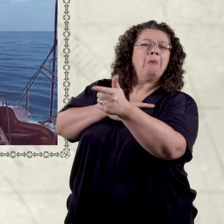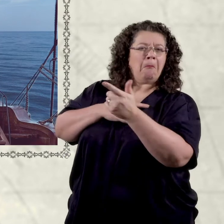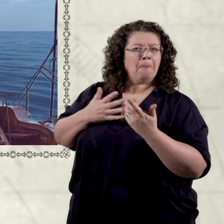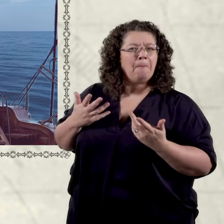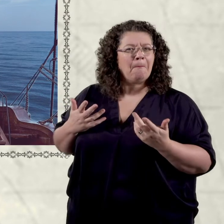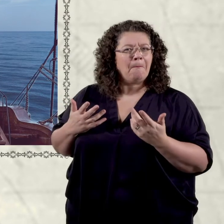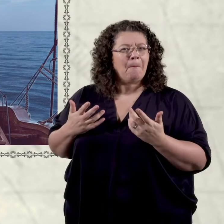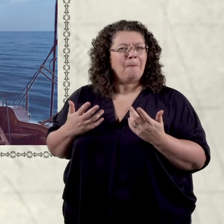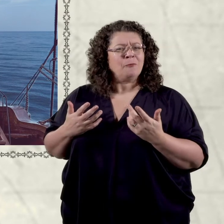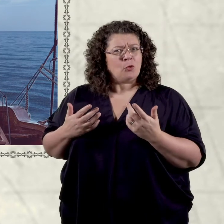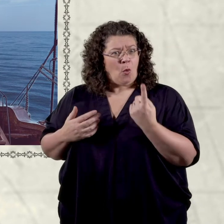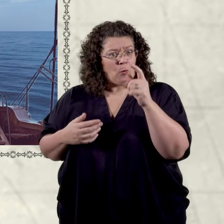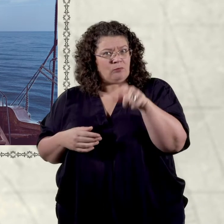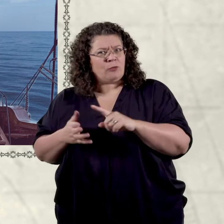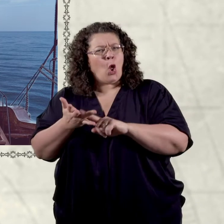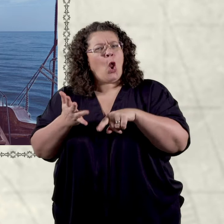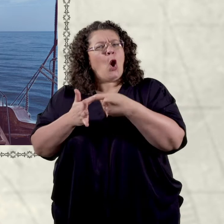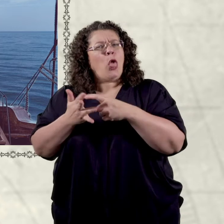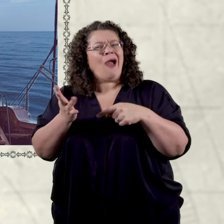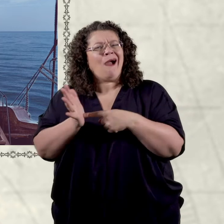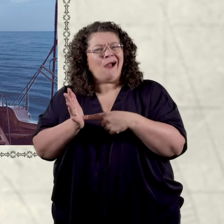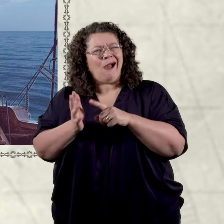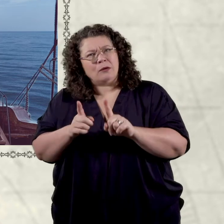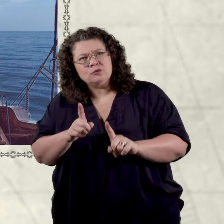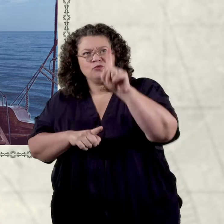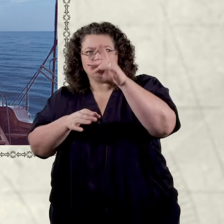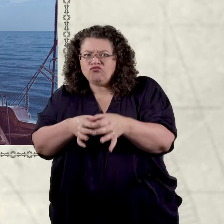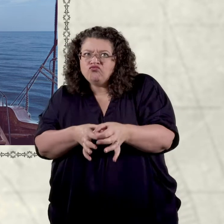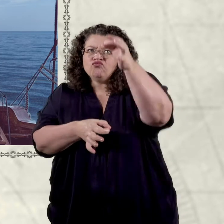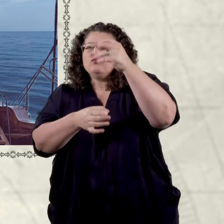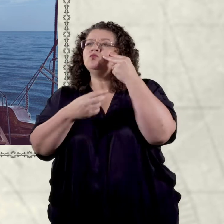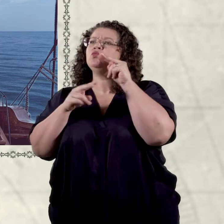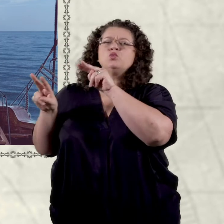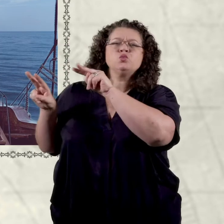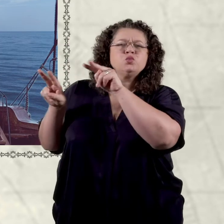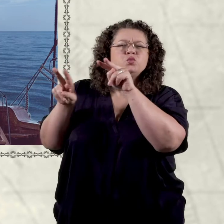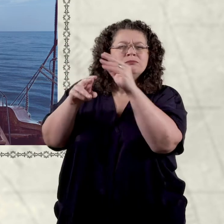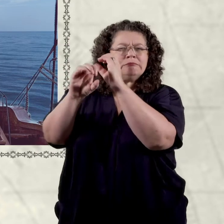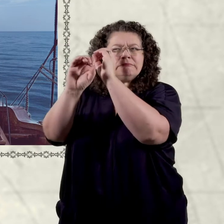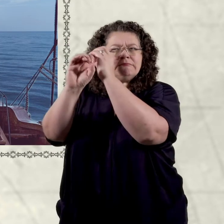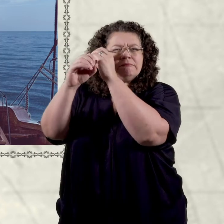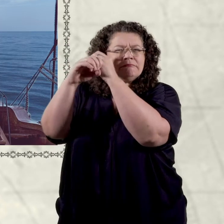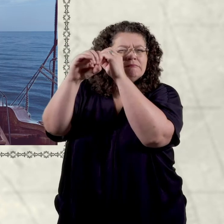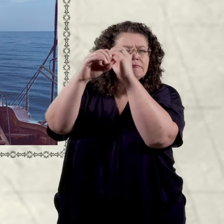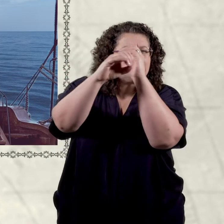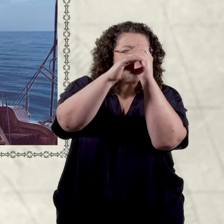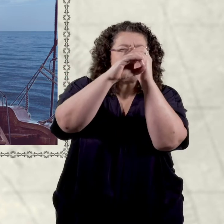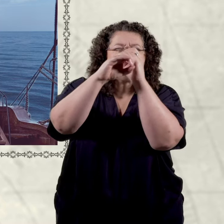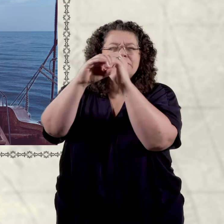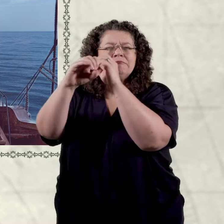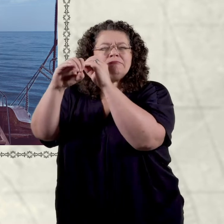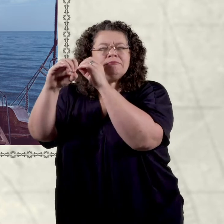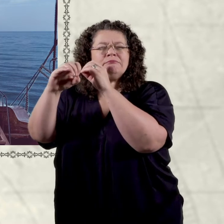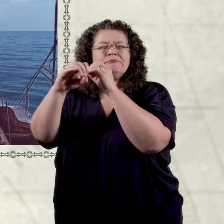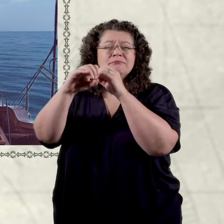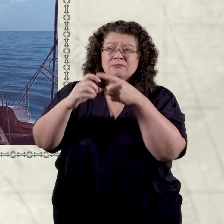Felly, be ddigwyddodd, mi ath y lookout i ben y mast efo'i delisgop i weld os oedd y capten yn gywir. Oedd yna lle oedd ni, i'r